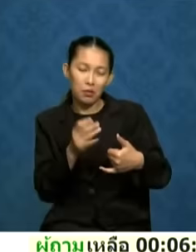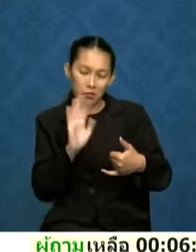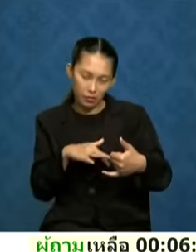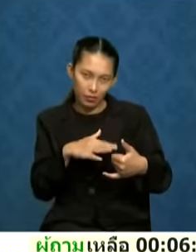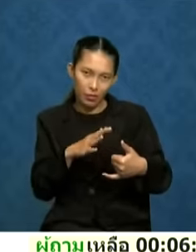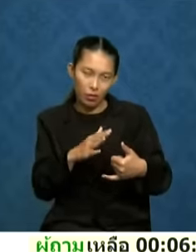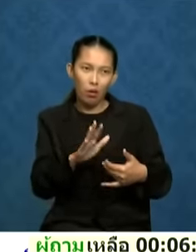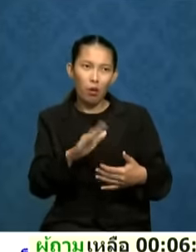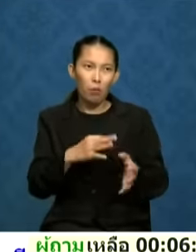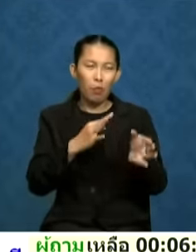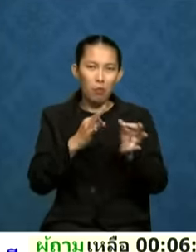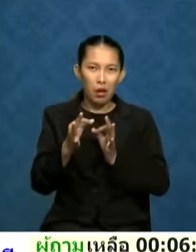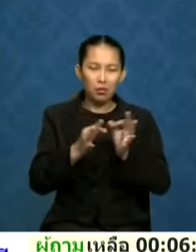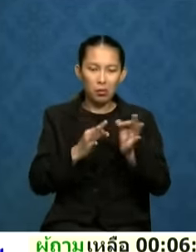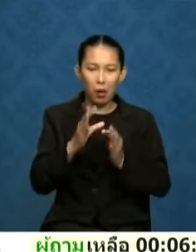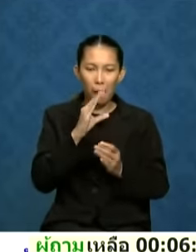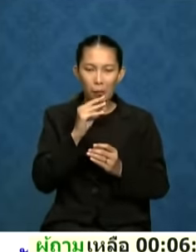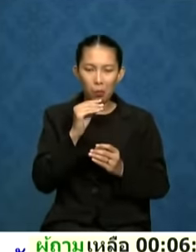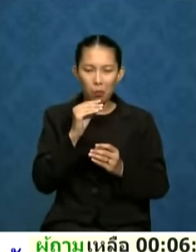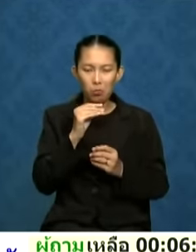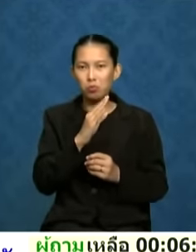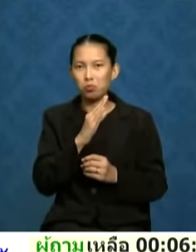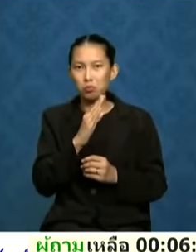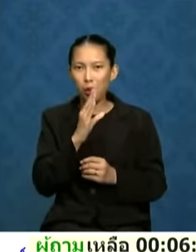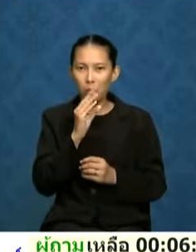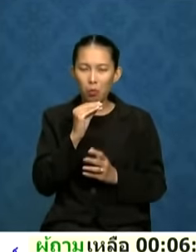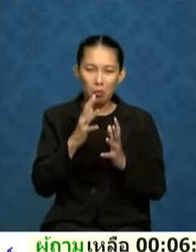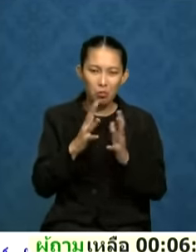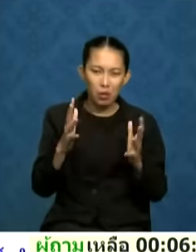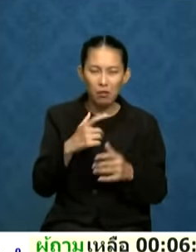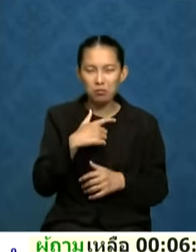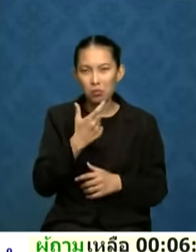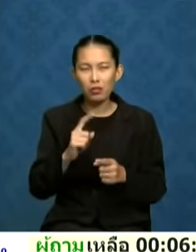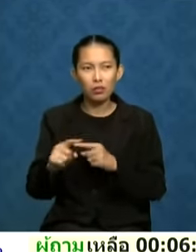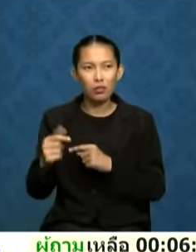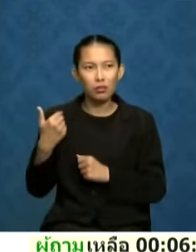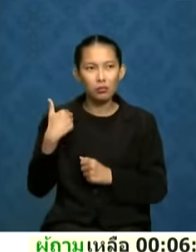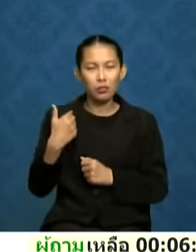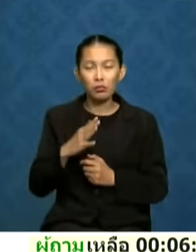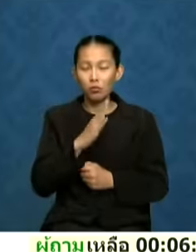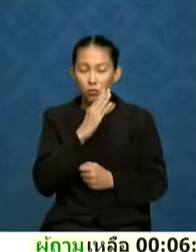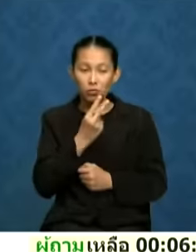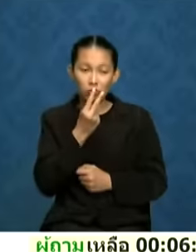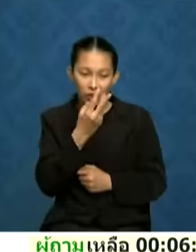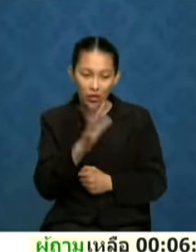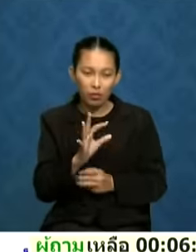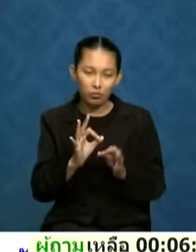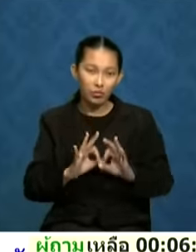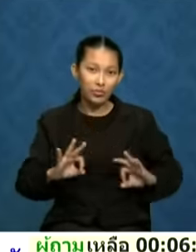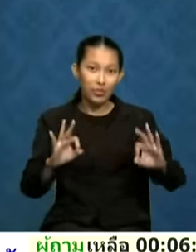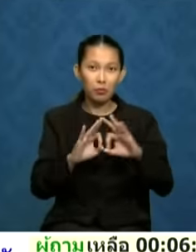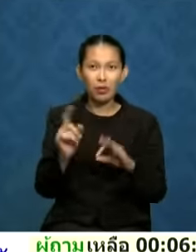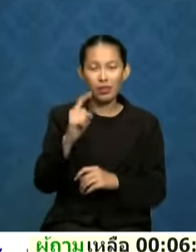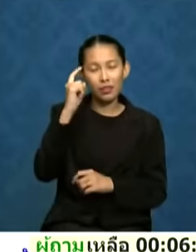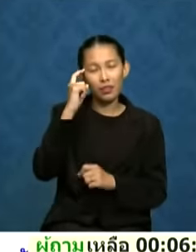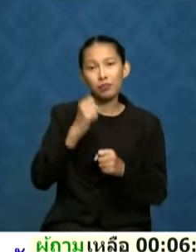ขึนมาพูดให้มันเกิน ไปจากความจะเป็ต่งทควรจะเป็นจรง ๆ ได้เหว่ามนเป็สิ่งนี้ ส่งทน่าสำคญทสุกคือ